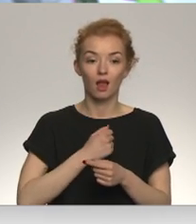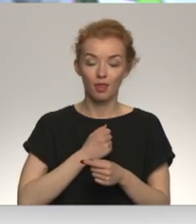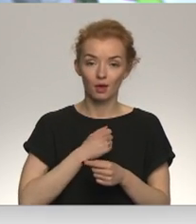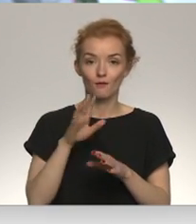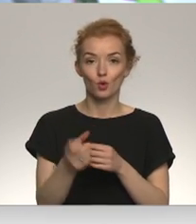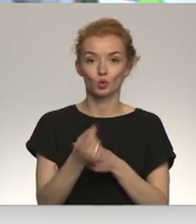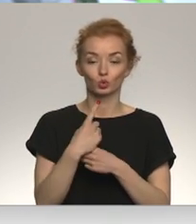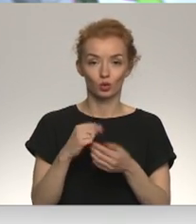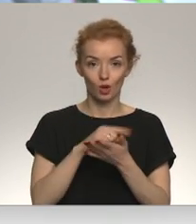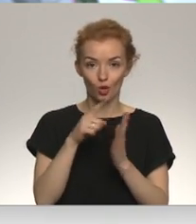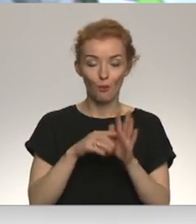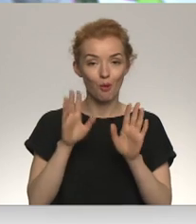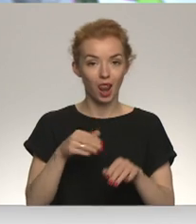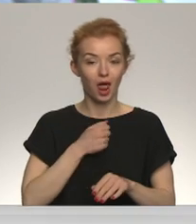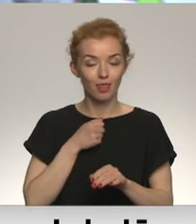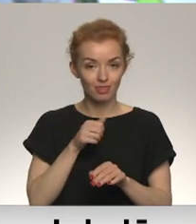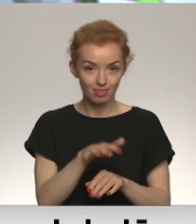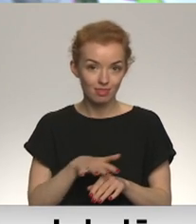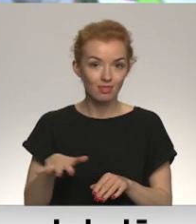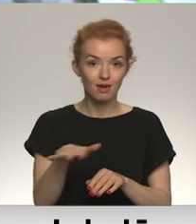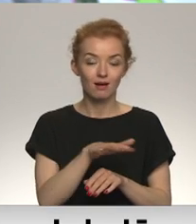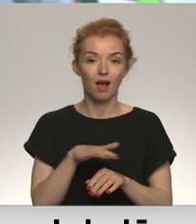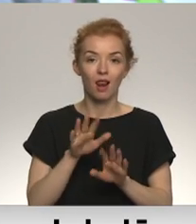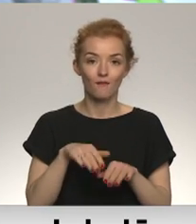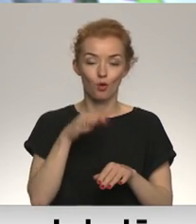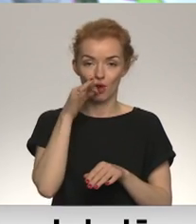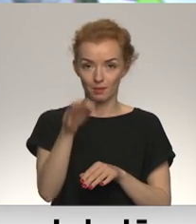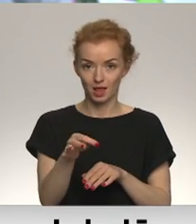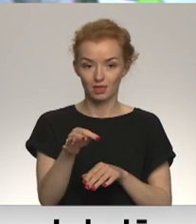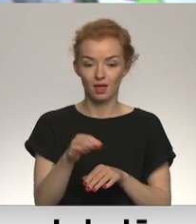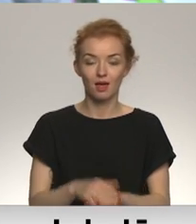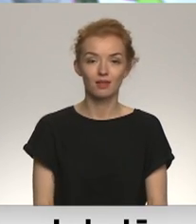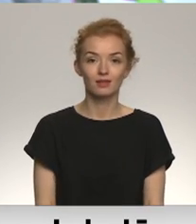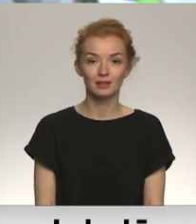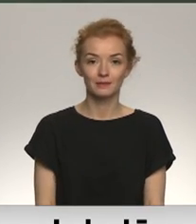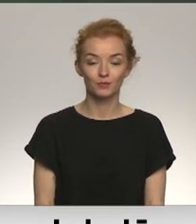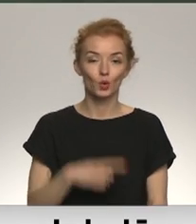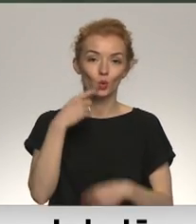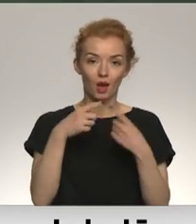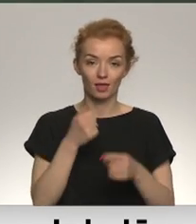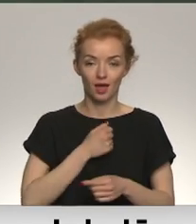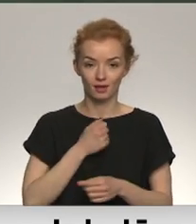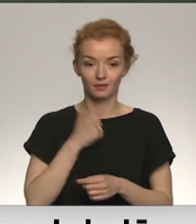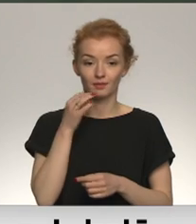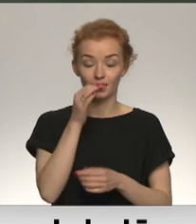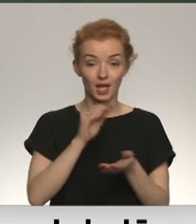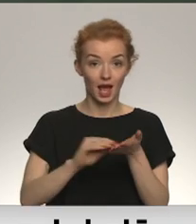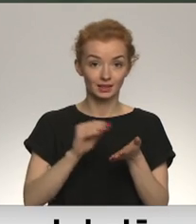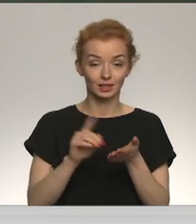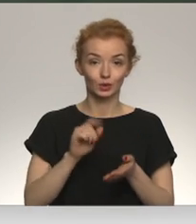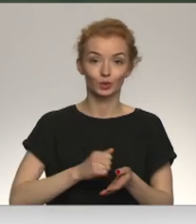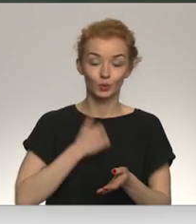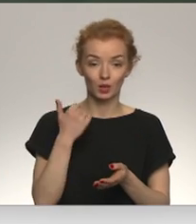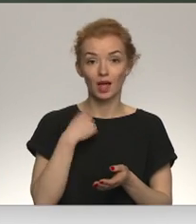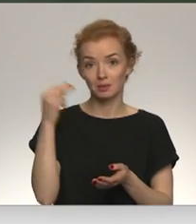jautājumus par latgali, ja es varu uz jums atbildēt un runāt latgaliski. Rakstīt ir grūti, bet es mācos,